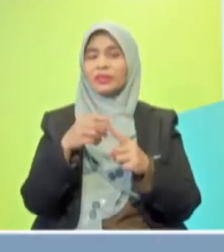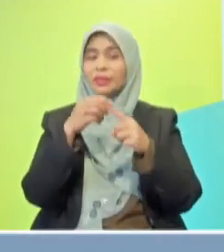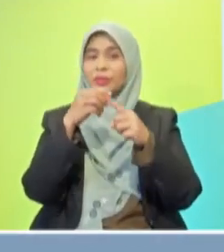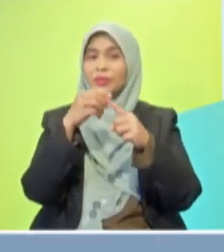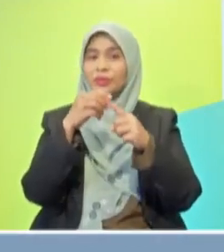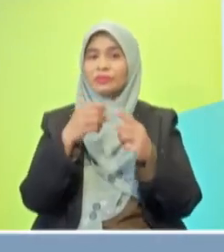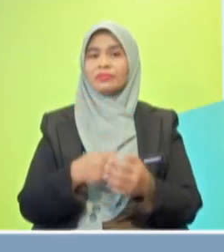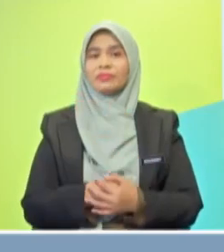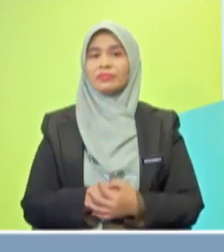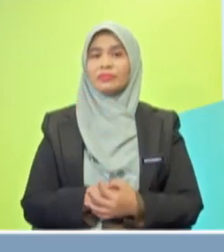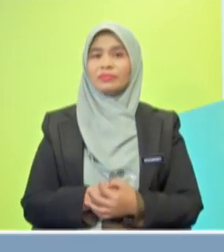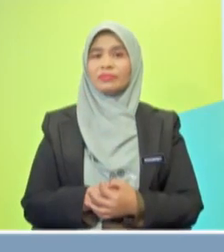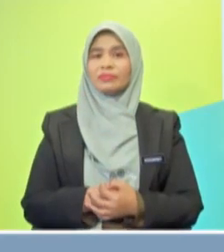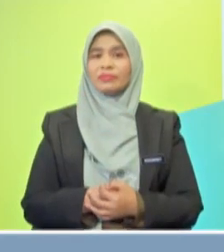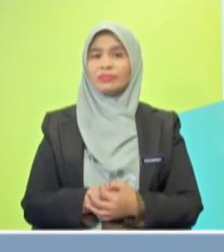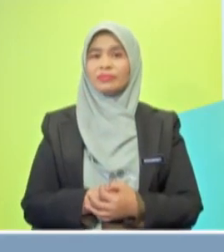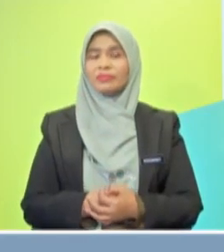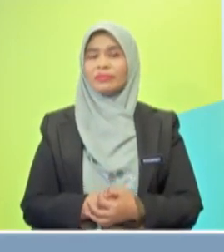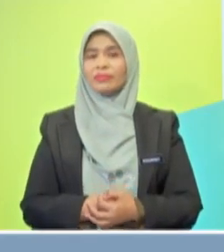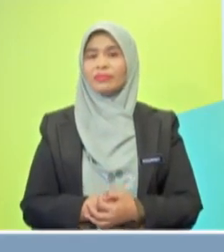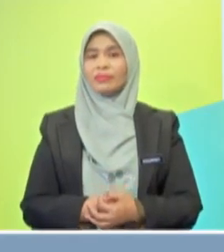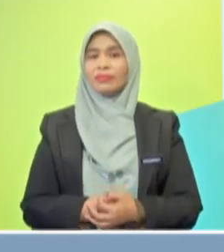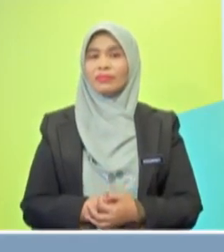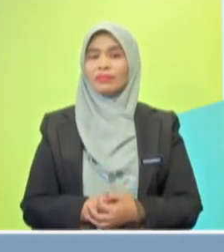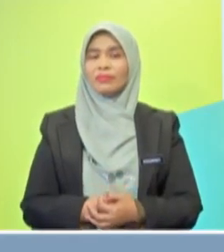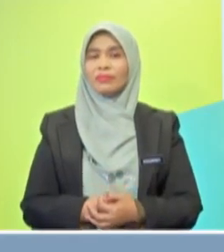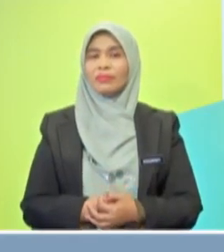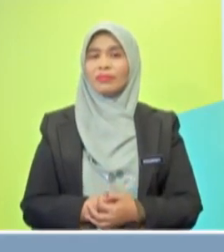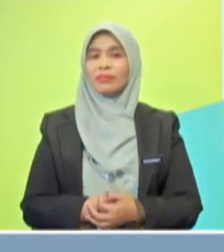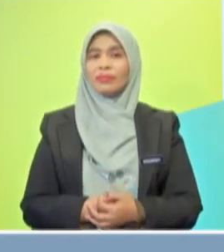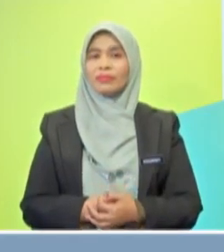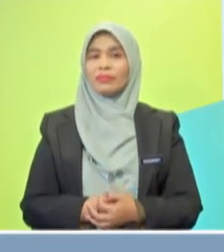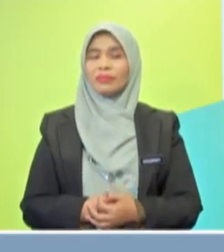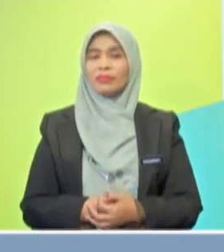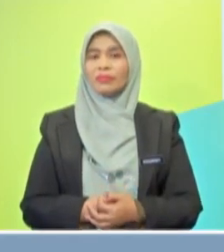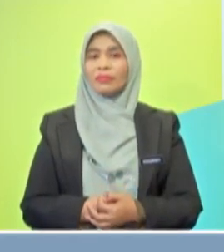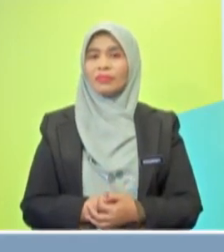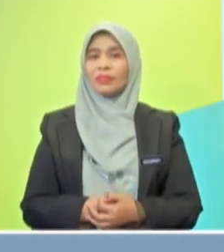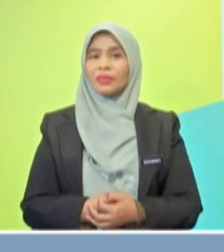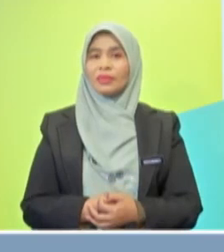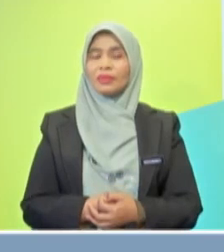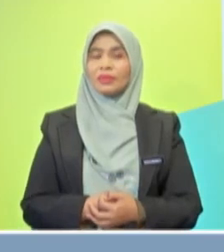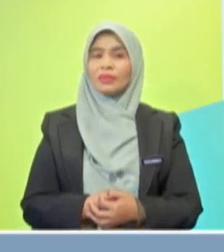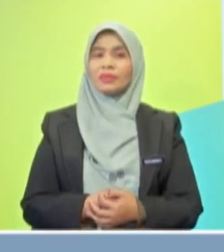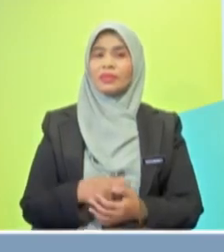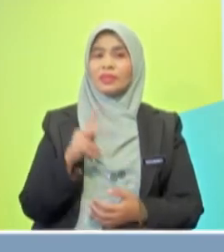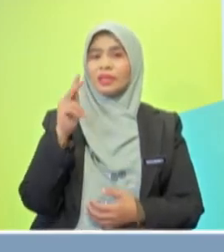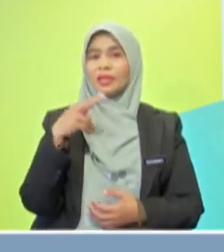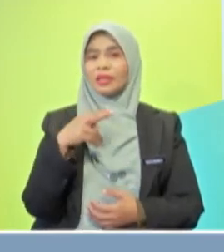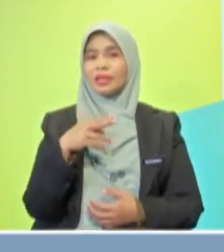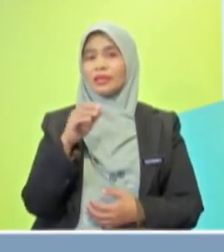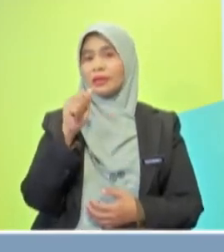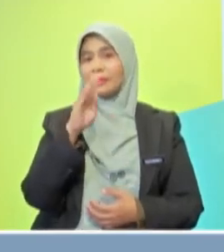traffic light, ya? Silakan. Aha. Baiklah. Okey, bagus. Khalif. Terbaiklah, Khalif. Okey, Khalif. A,